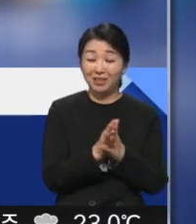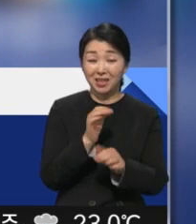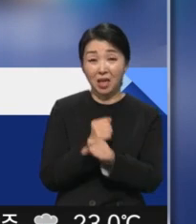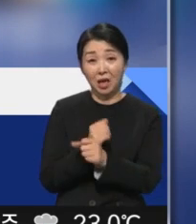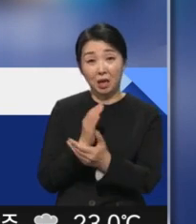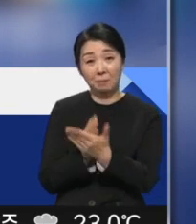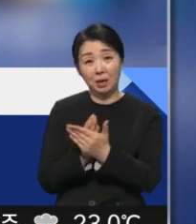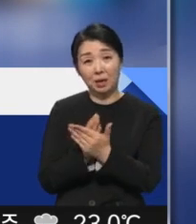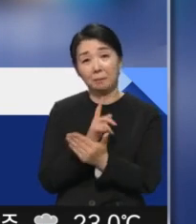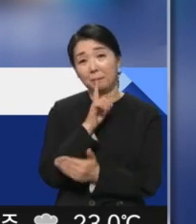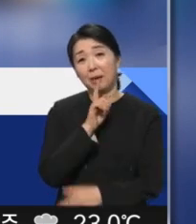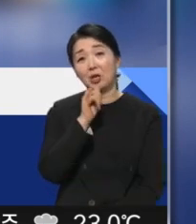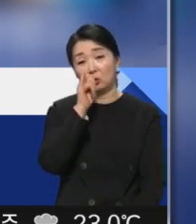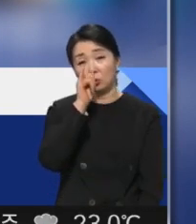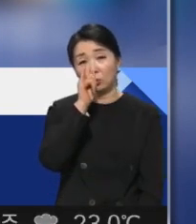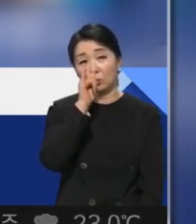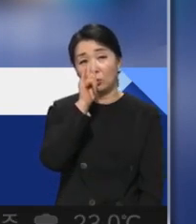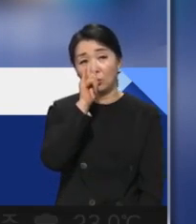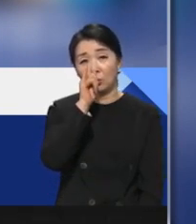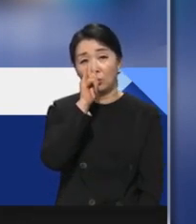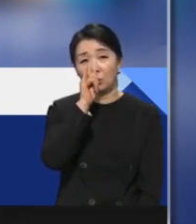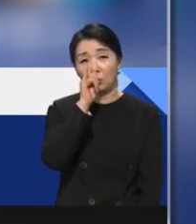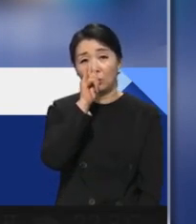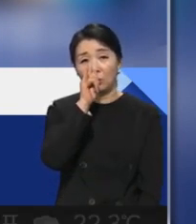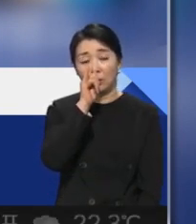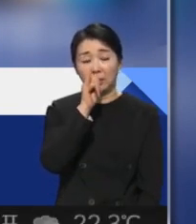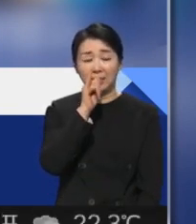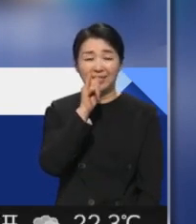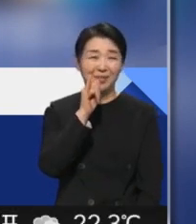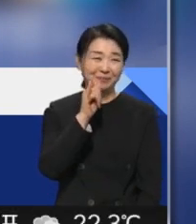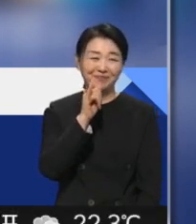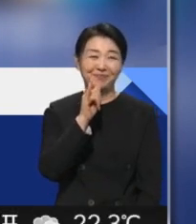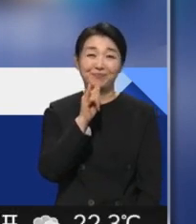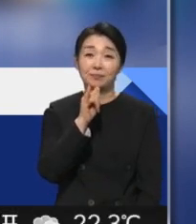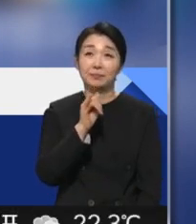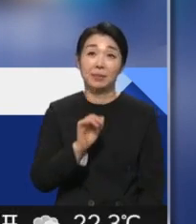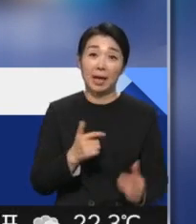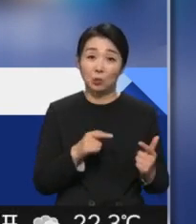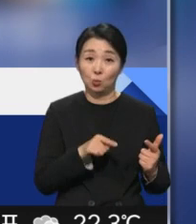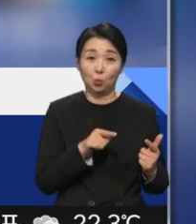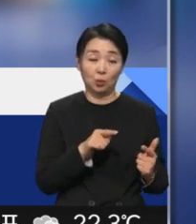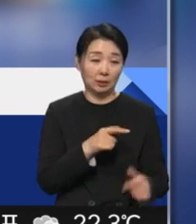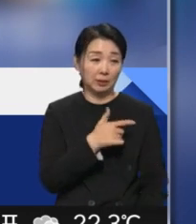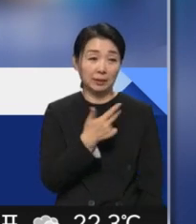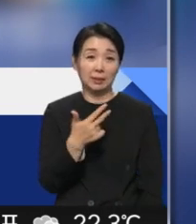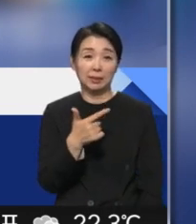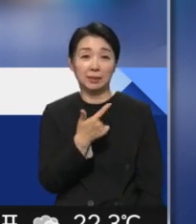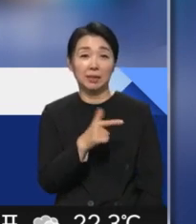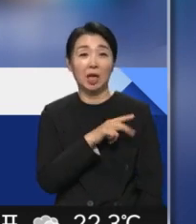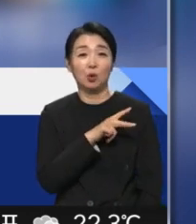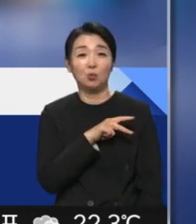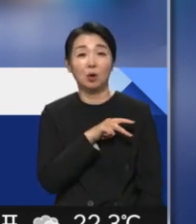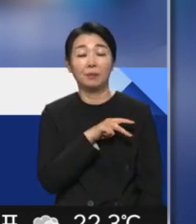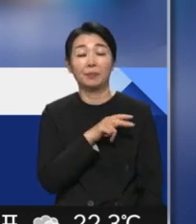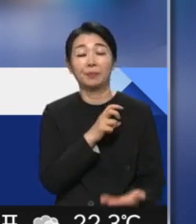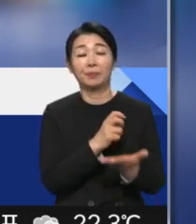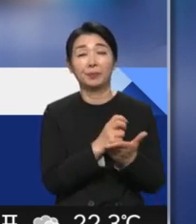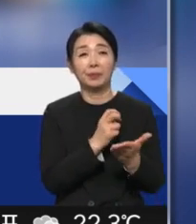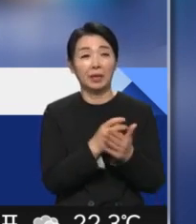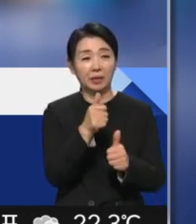이런 이야기도 나왔는데요. 그런 이야기가 아니라 대의원의 전당대회